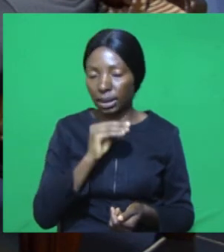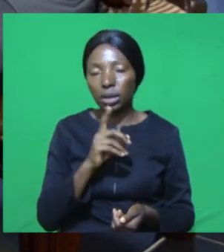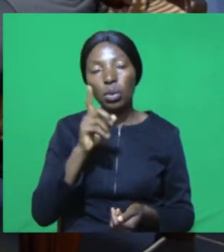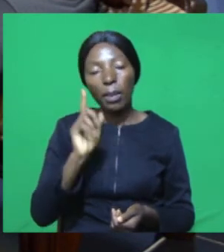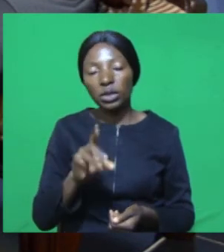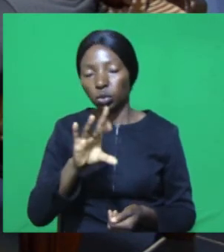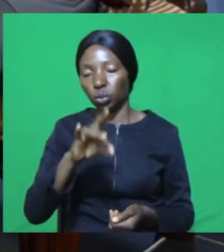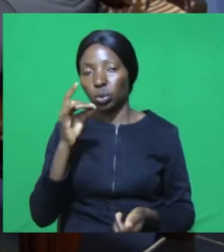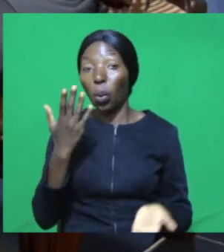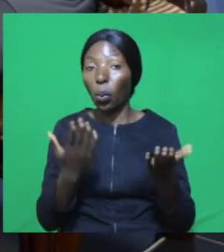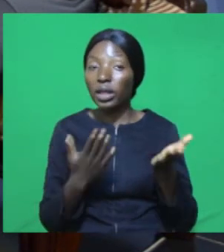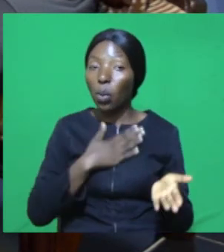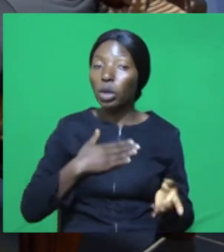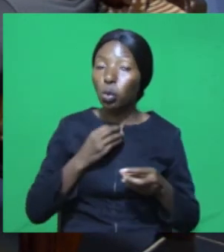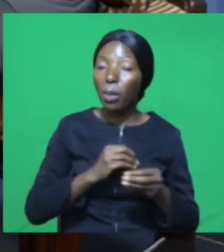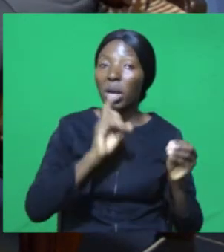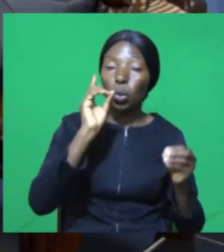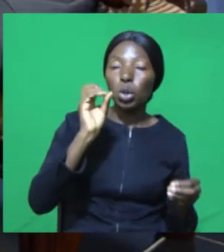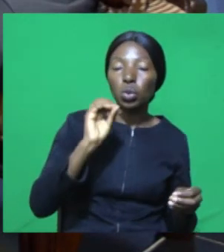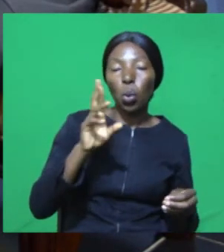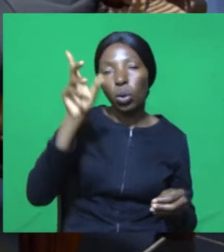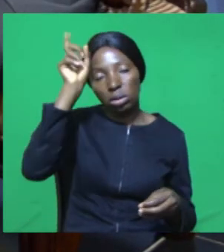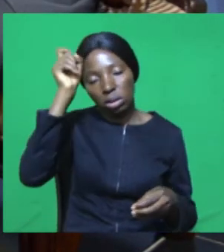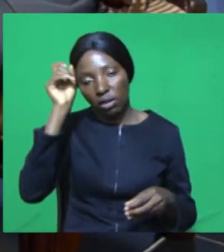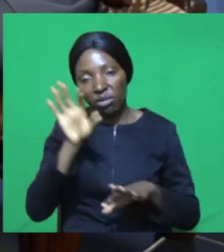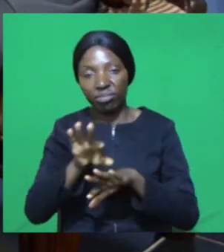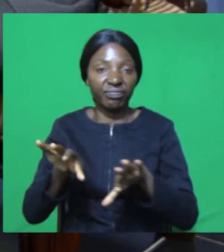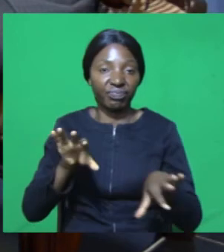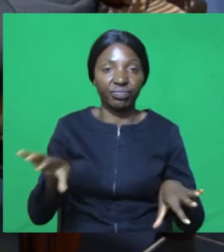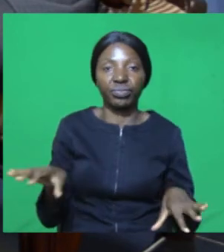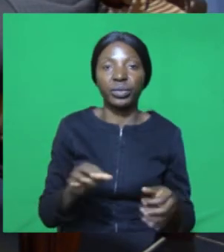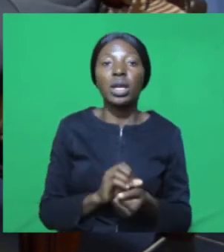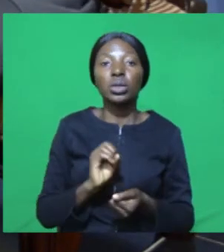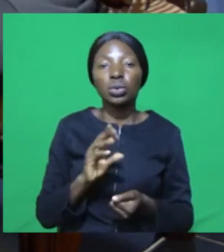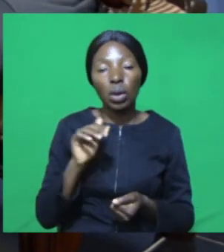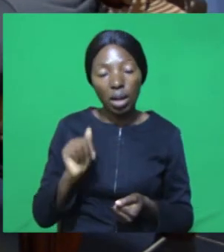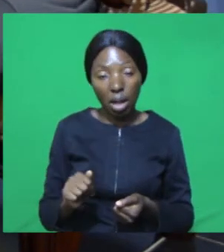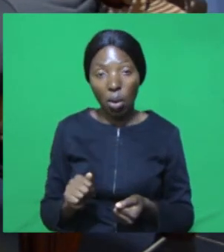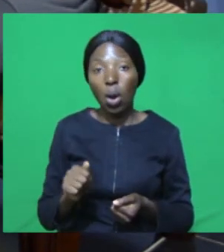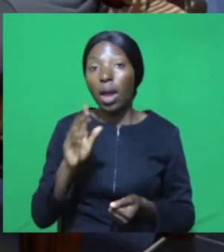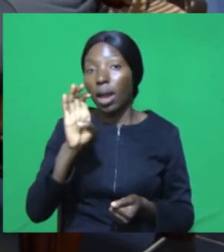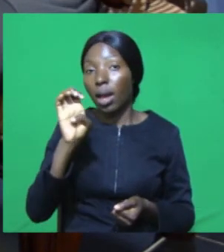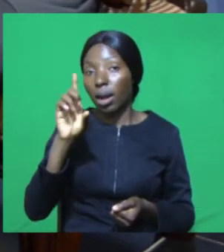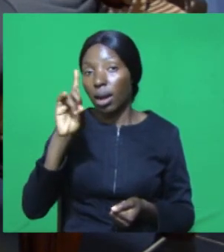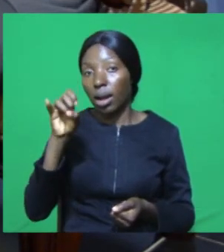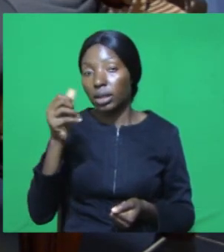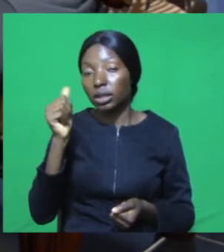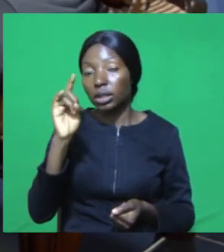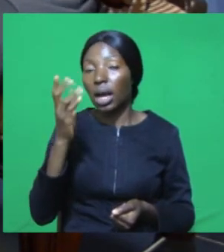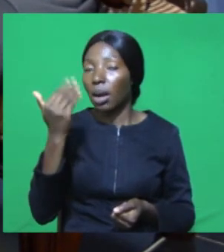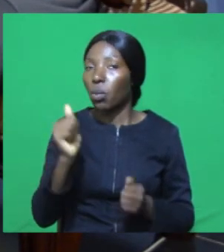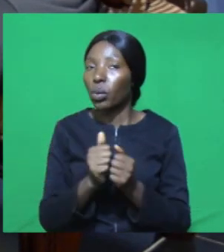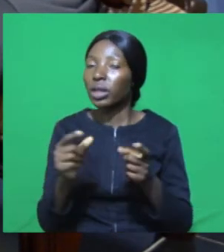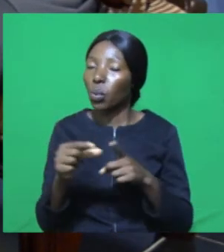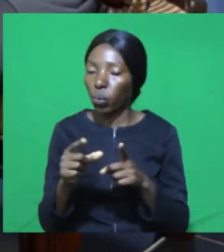kuna bhari. Elijah anouya ne message yakanoda yakananga chaiyo yekuti munhu anodecide obva atora divi rake.